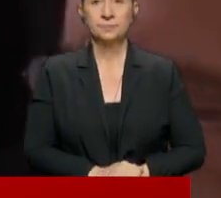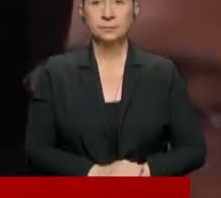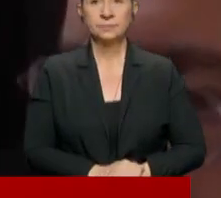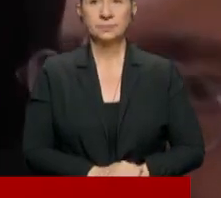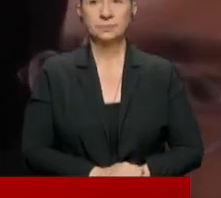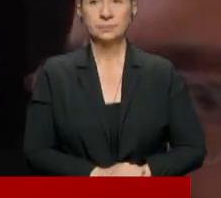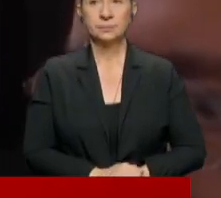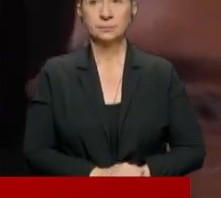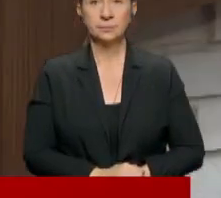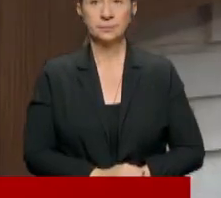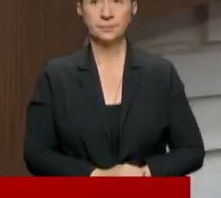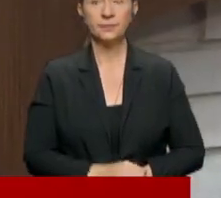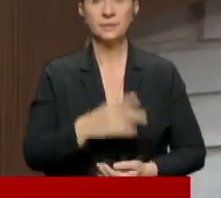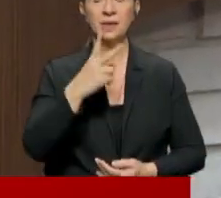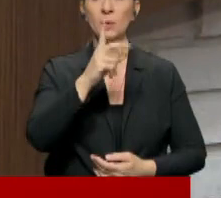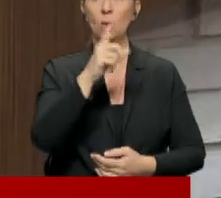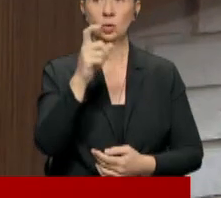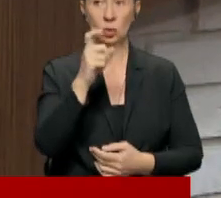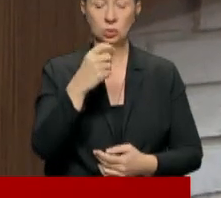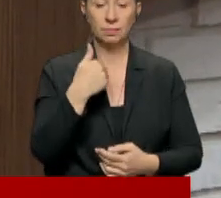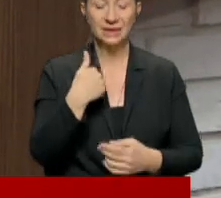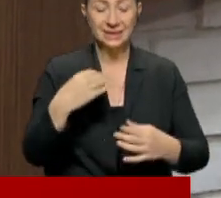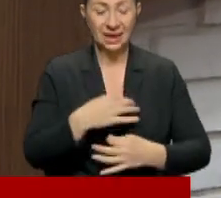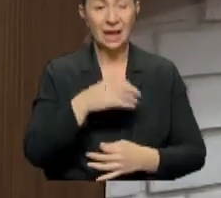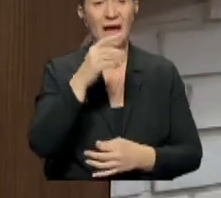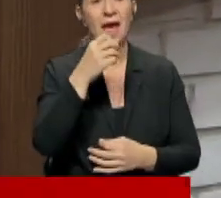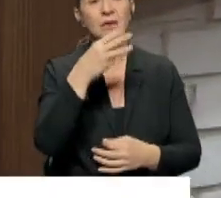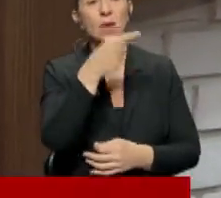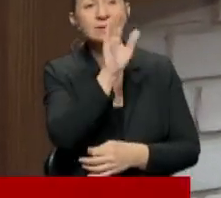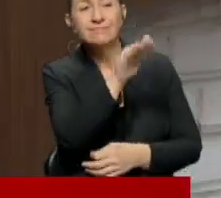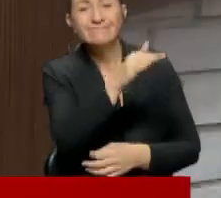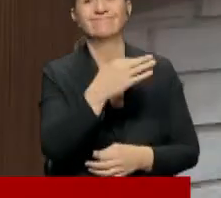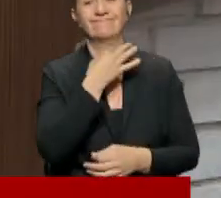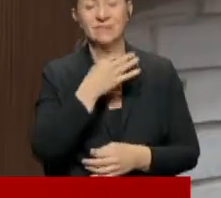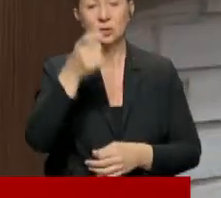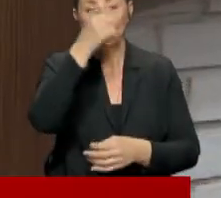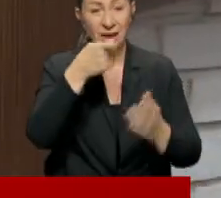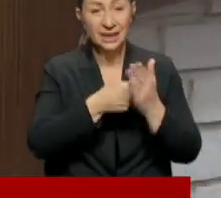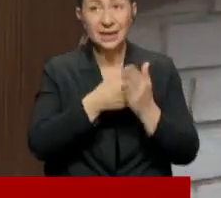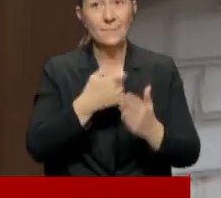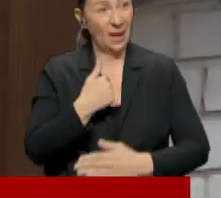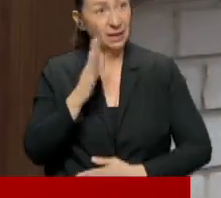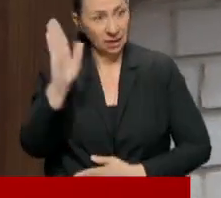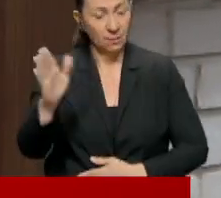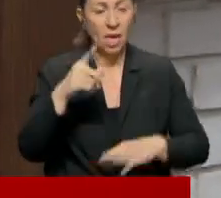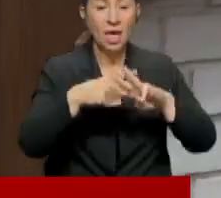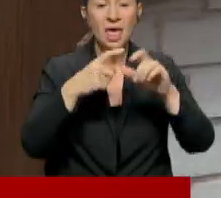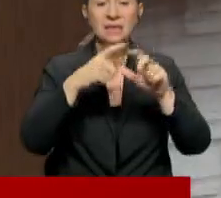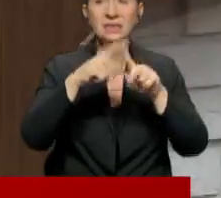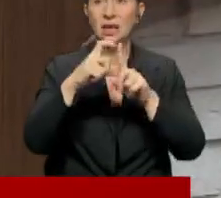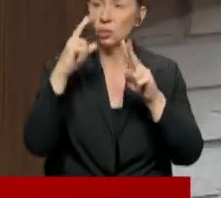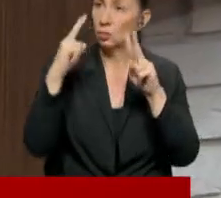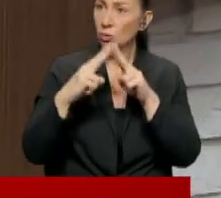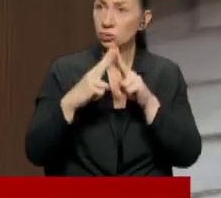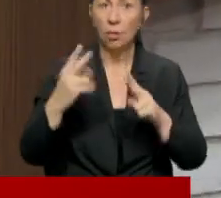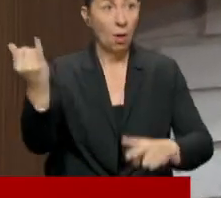küslük dargın olmadı 2019'da Ben Sayın Erdoğan'a bir çağrıda bulunmuştum Türkiye adına ben gideyim esat'la konuşayım